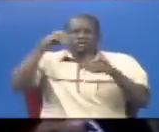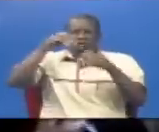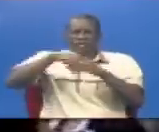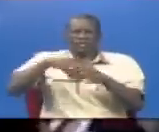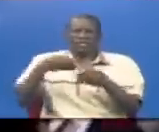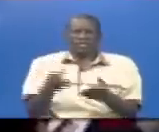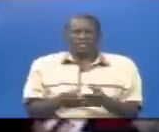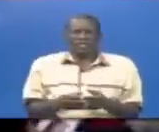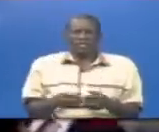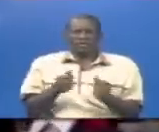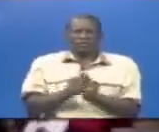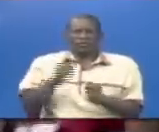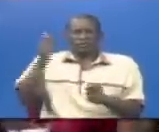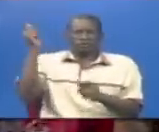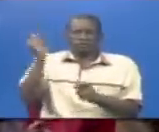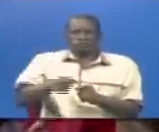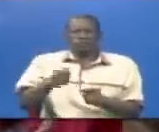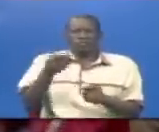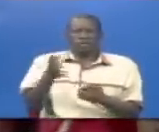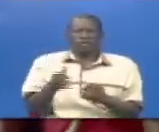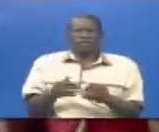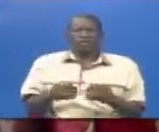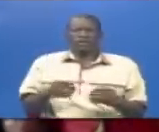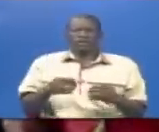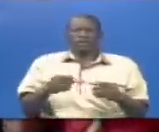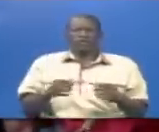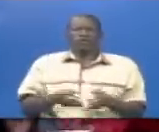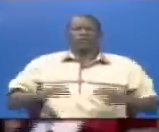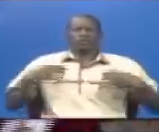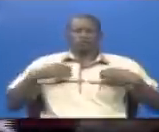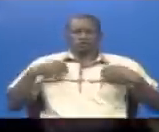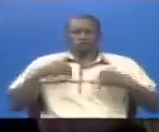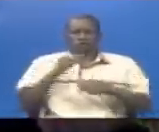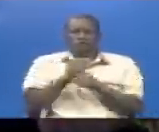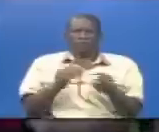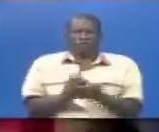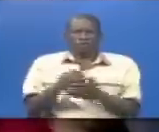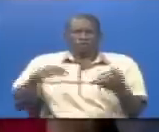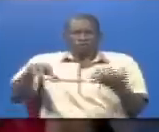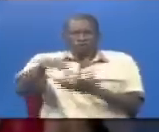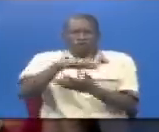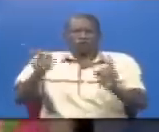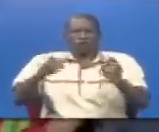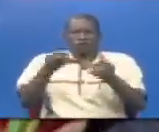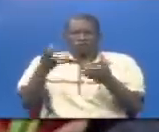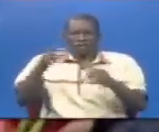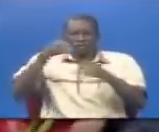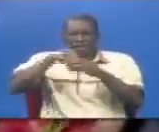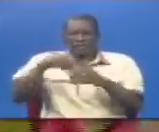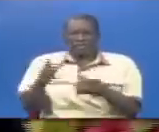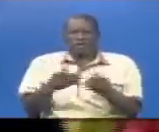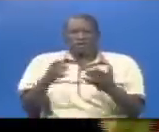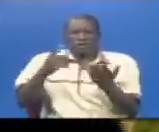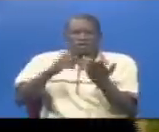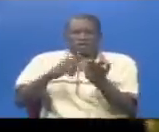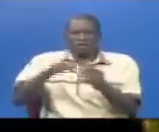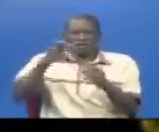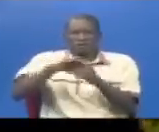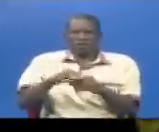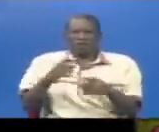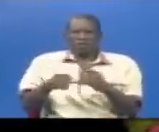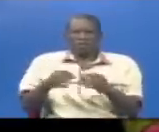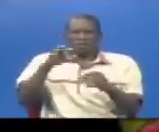ndani wakiwa na zile rungu zao, wamevalia sare za kuhakikisha kwamba vurugu haitokei ndani ambako kuna hesabu ya kura. Lakini